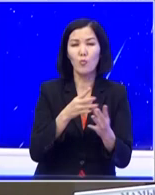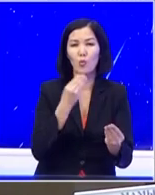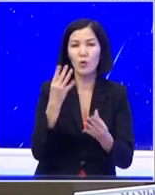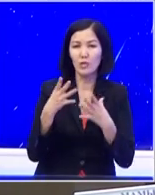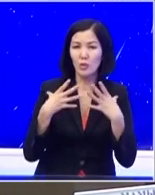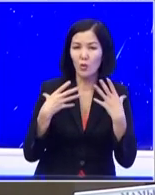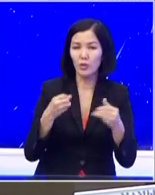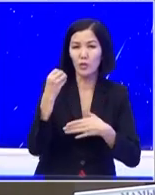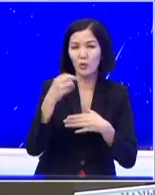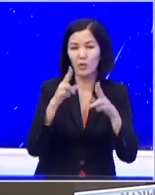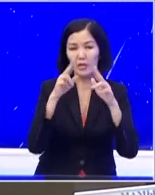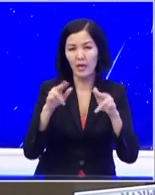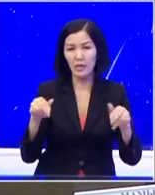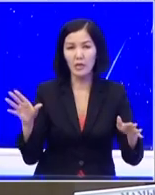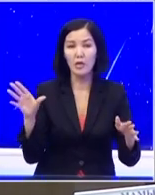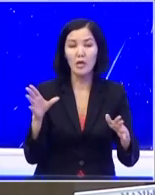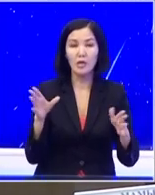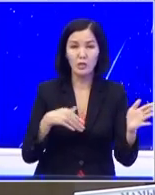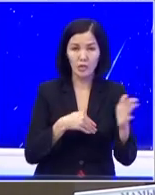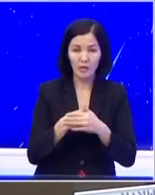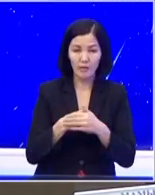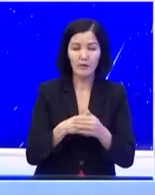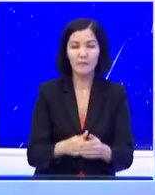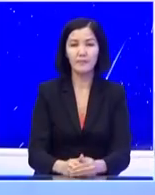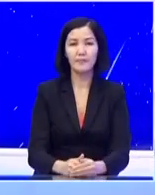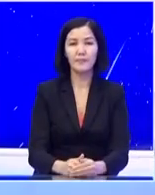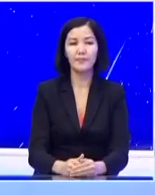орталықтар, лагерлер тоже жабық болады.